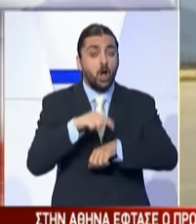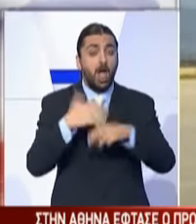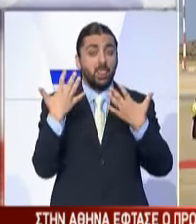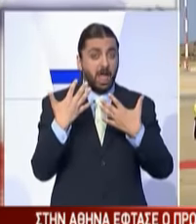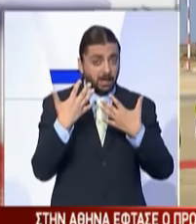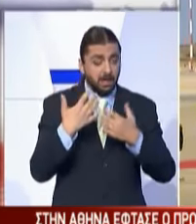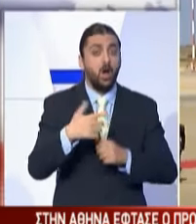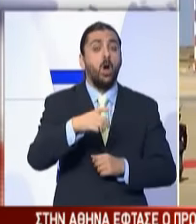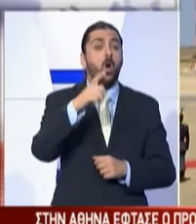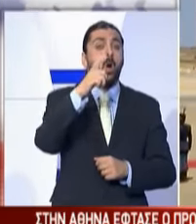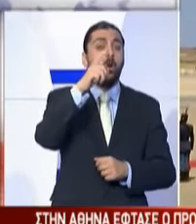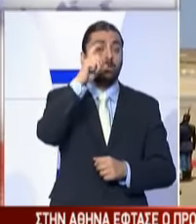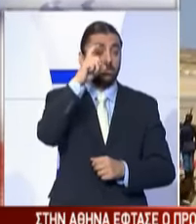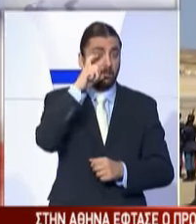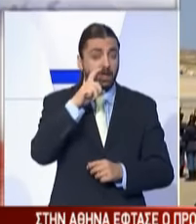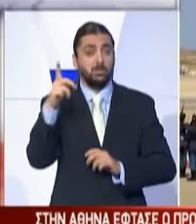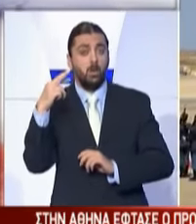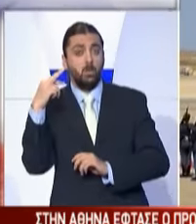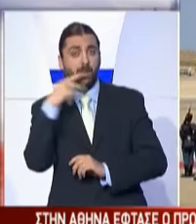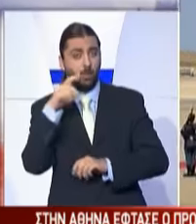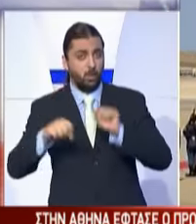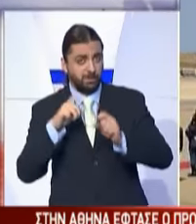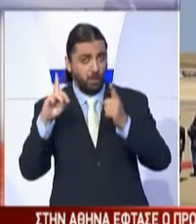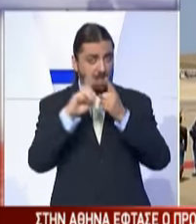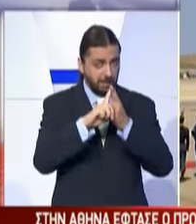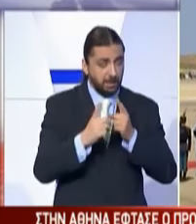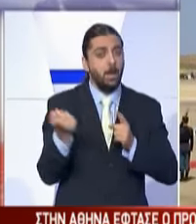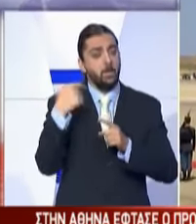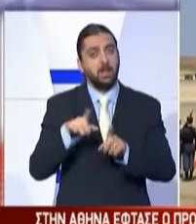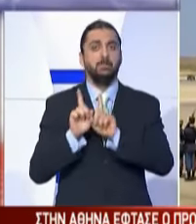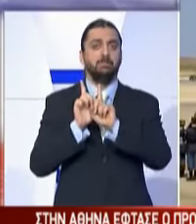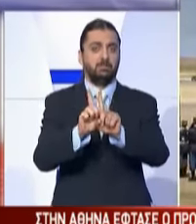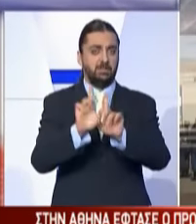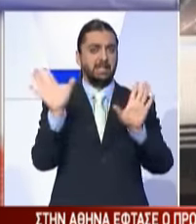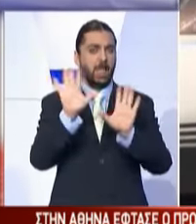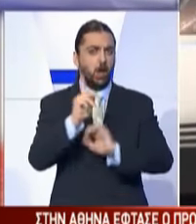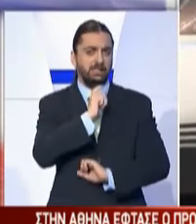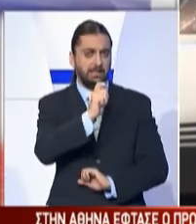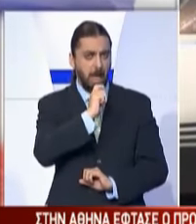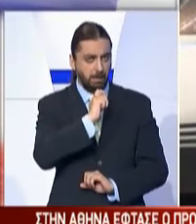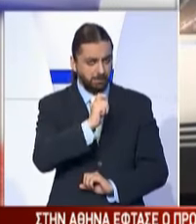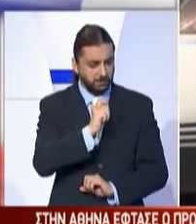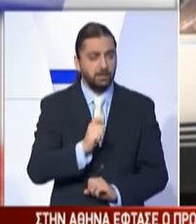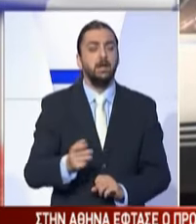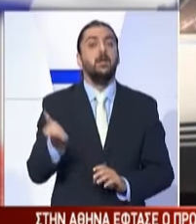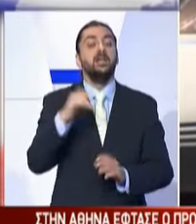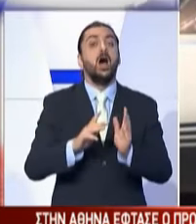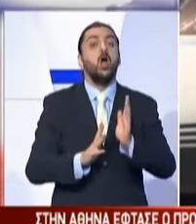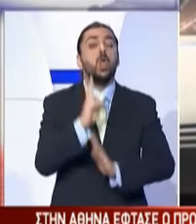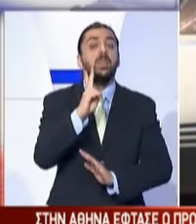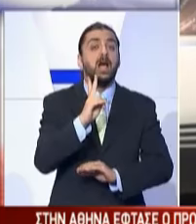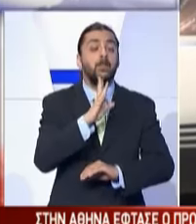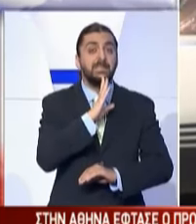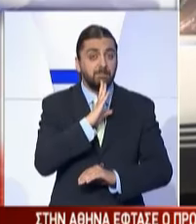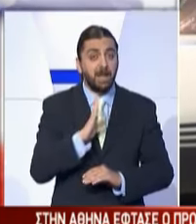ο Πρωθυπουργός του Λουξεμβούργου. Στη συνέχεια θα υπάρξουν και δηλώσεις στα μέσα μαζικής ενημέρωσης. Στις 12 ο κ. Γιούγκερ θα γίνει δεκτός στο